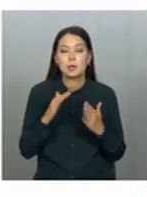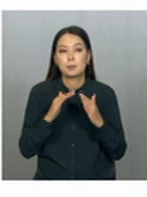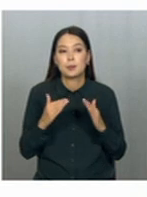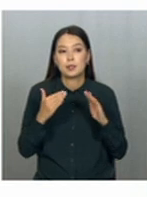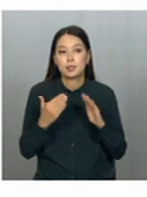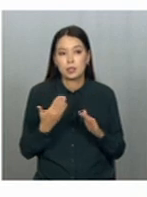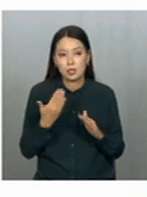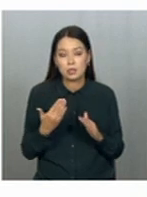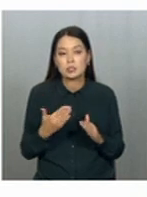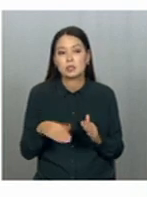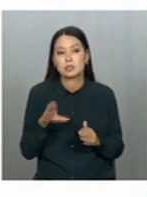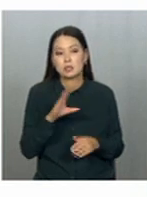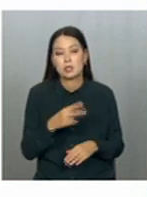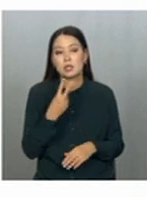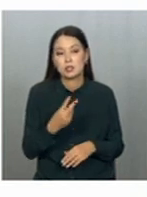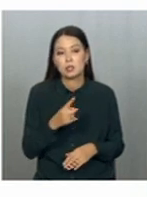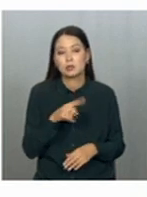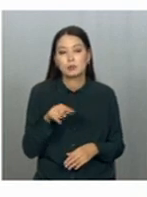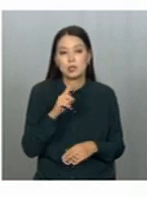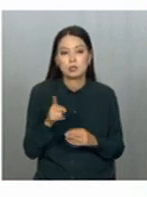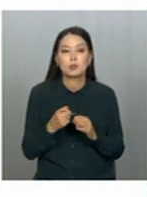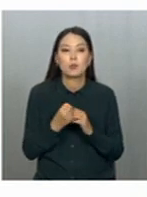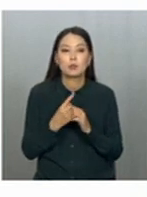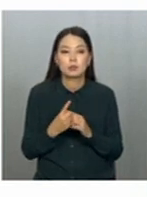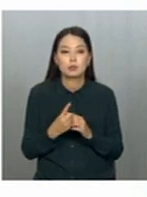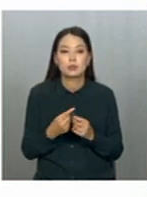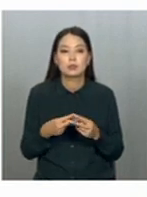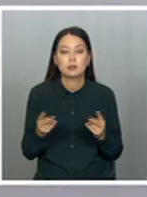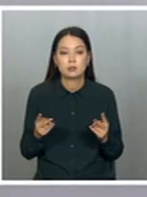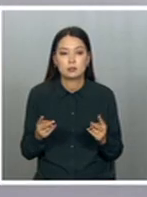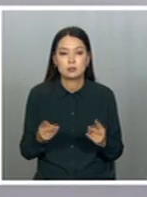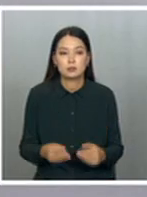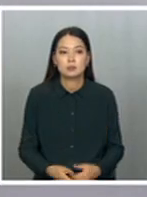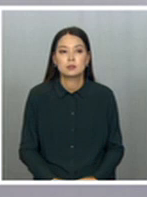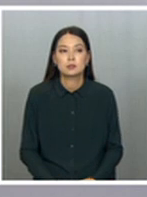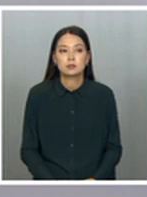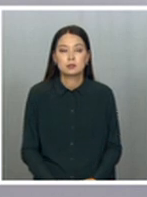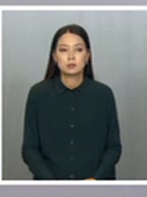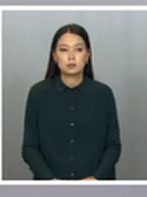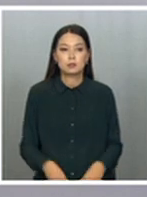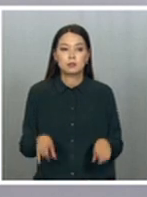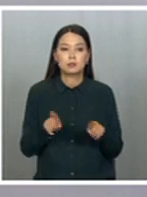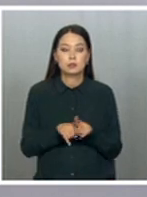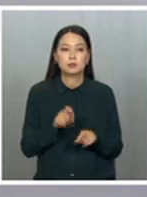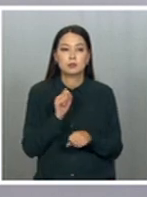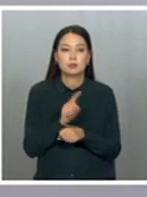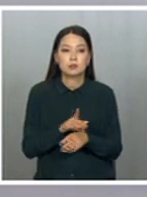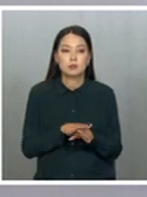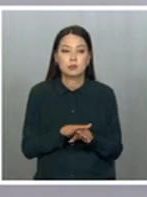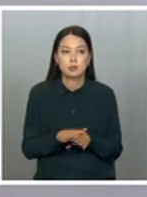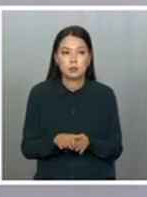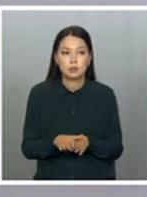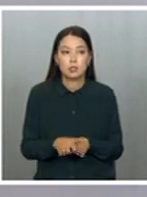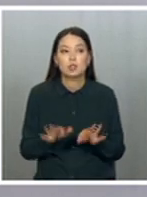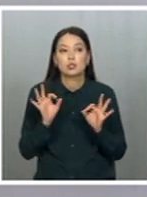бүйір қабырғасы 2 түбірәсті 11-ге тең. Мынадай тапсырма қарастырайық.